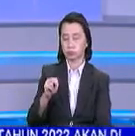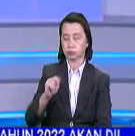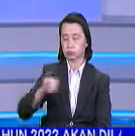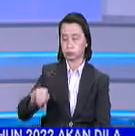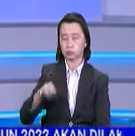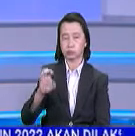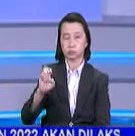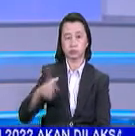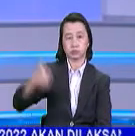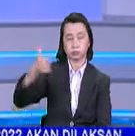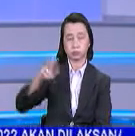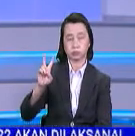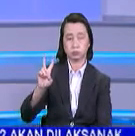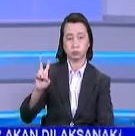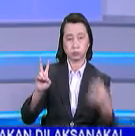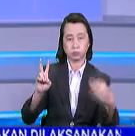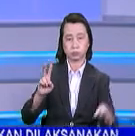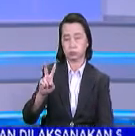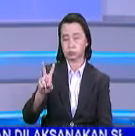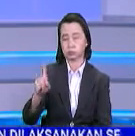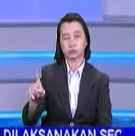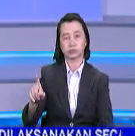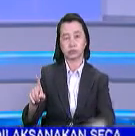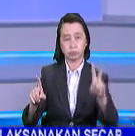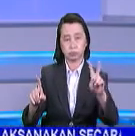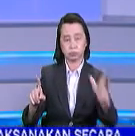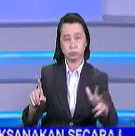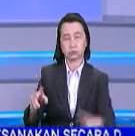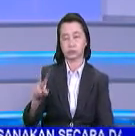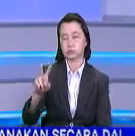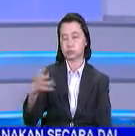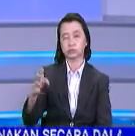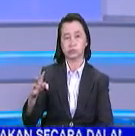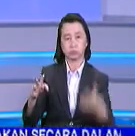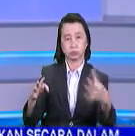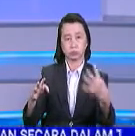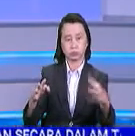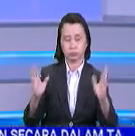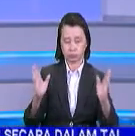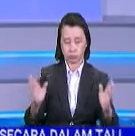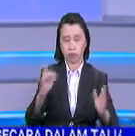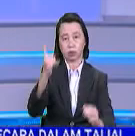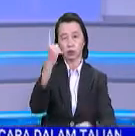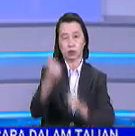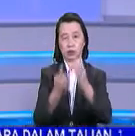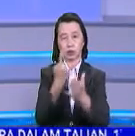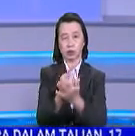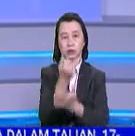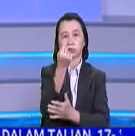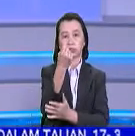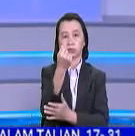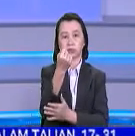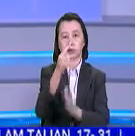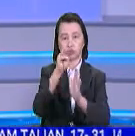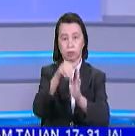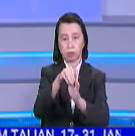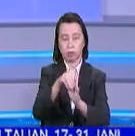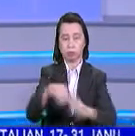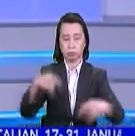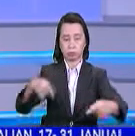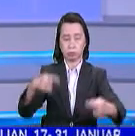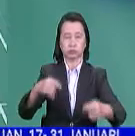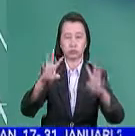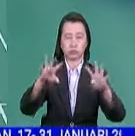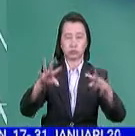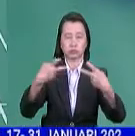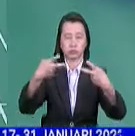Wei menang 21-19, 21-23 dan 21-14 dalam tempoh 1 jam 11 minit. Dalam saingan super